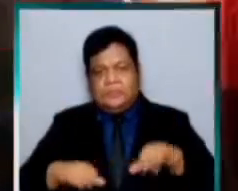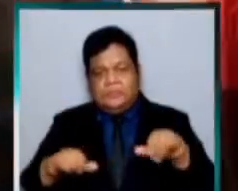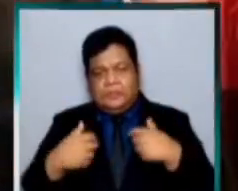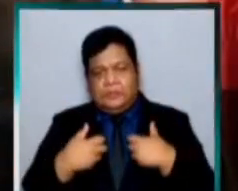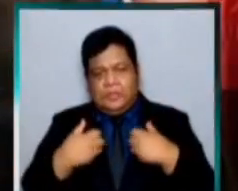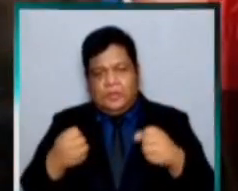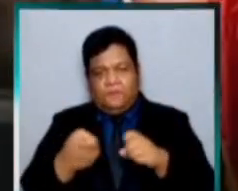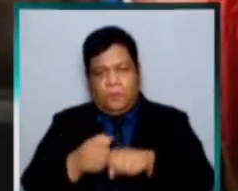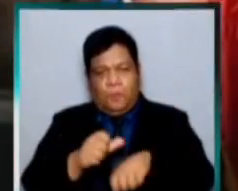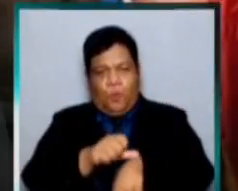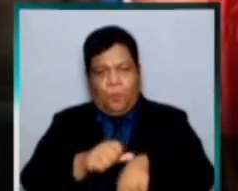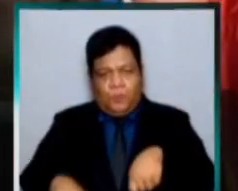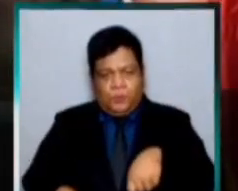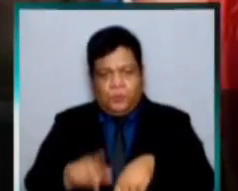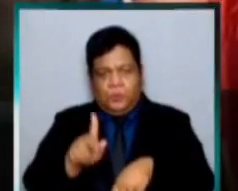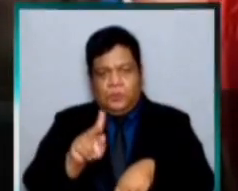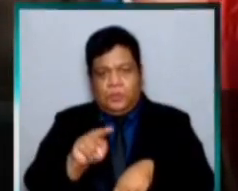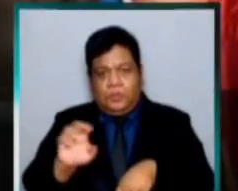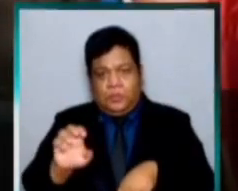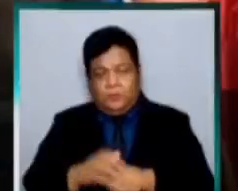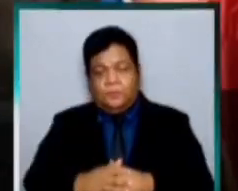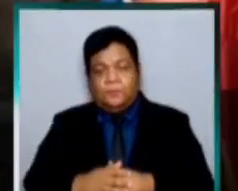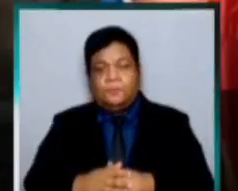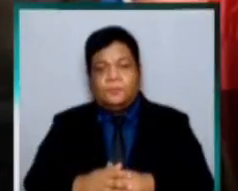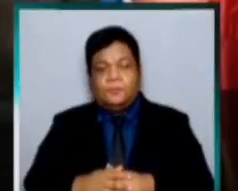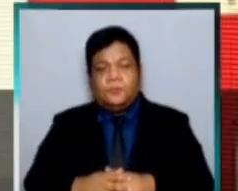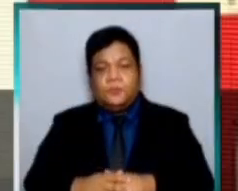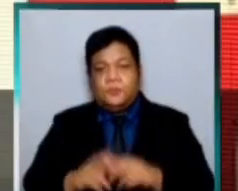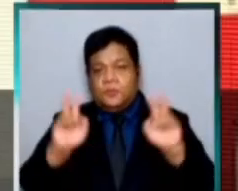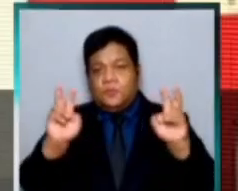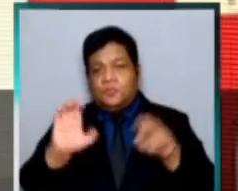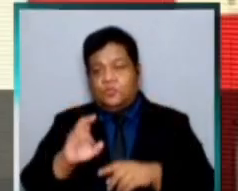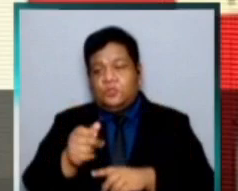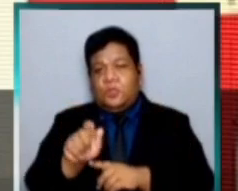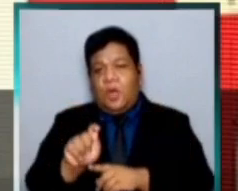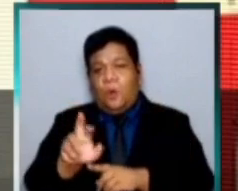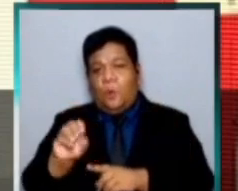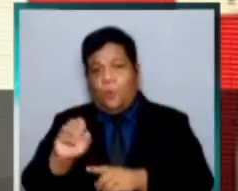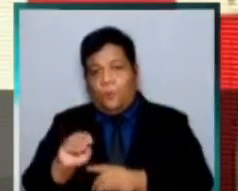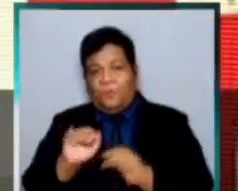tuhod. Sa The Chat Room with Martin Andanar, binigyang diin din niya ang